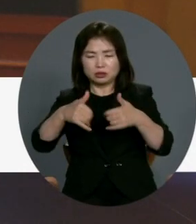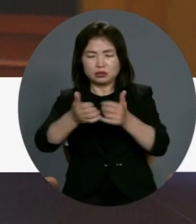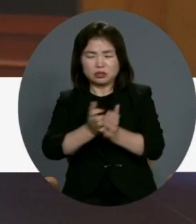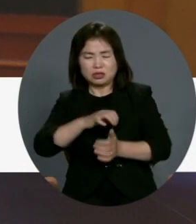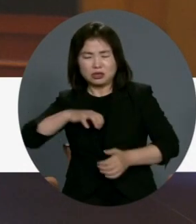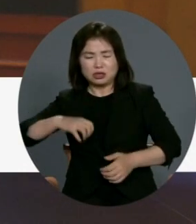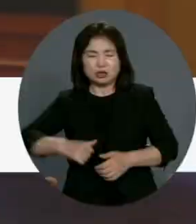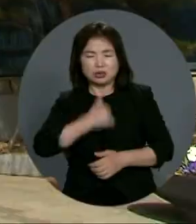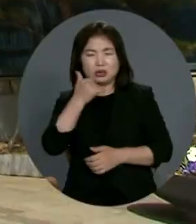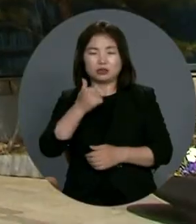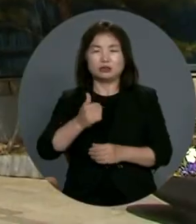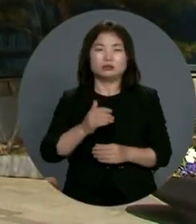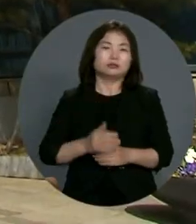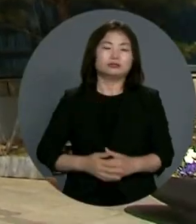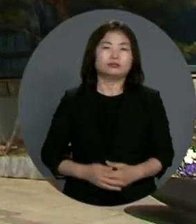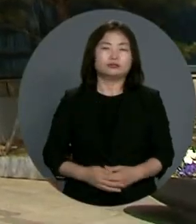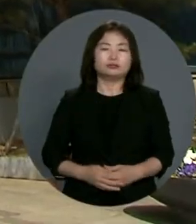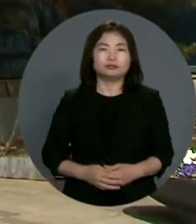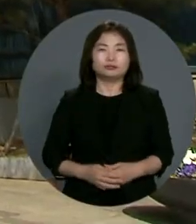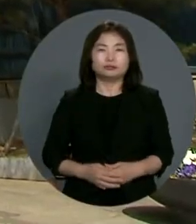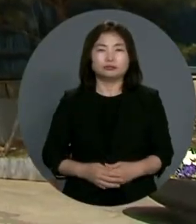기자입니다.